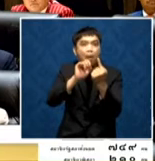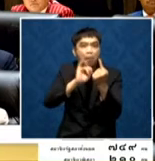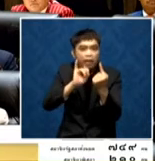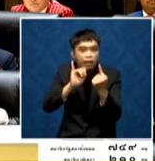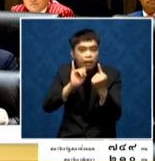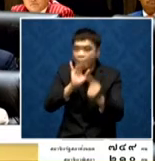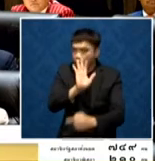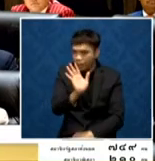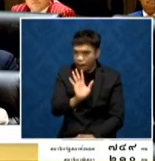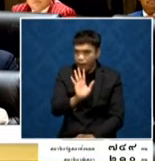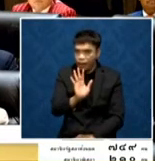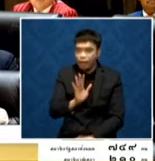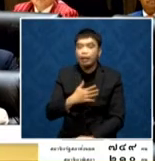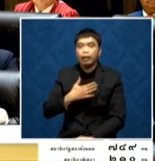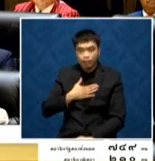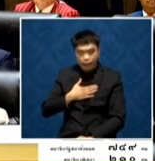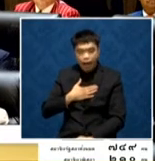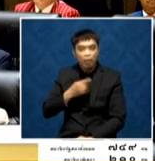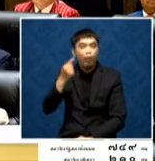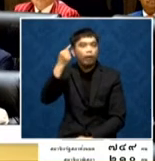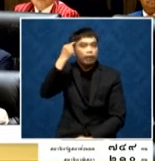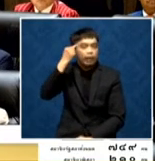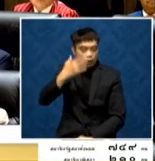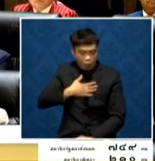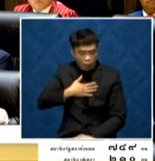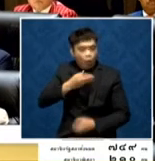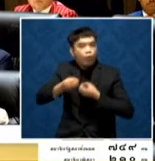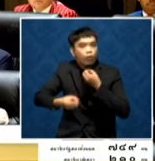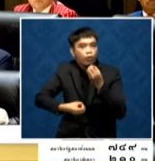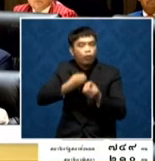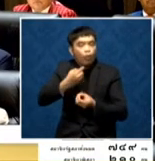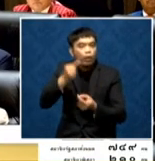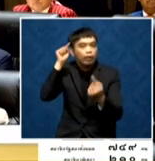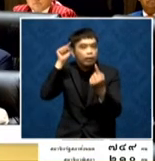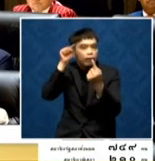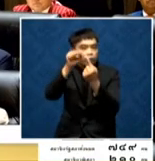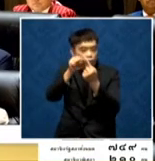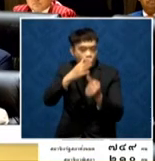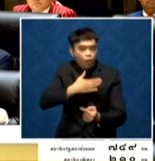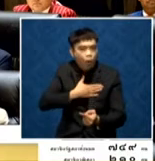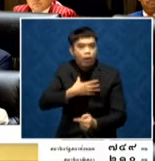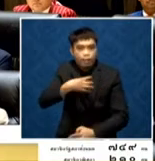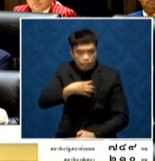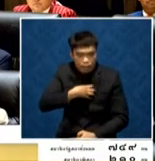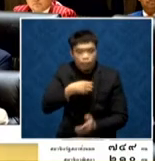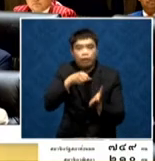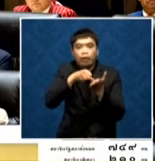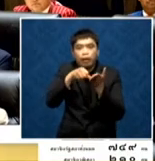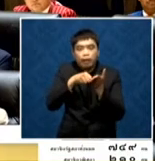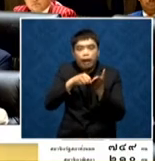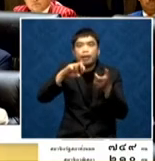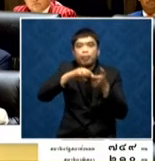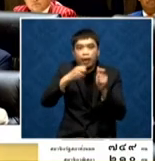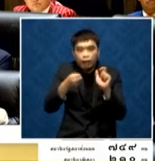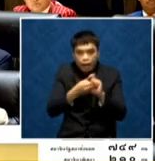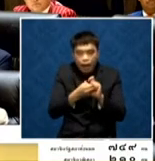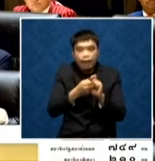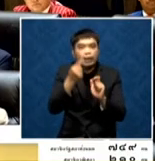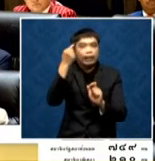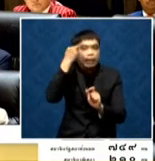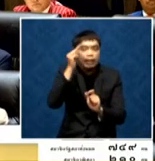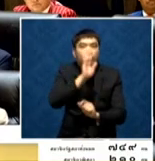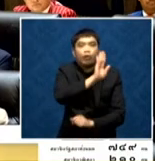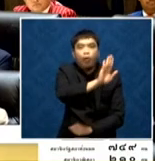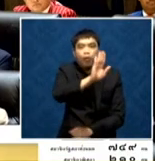มีเราไม่ได้สามารถประกัน 100% หรอก ครับ แต่ผมคิดว่ามันจะมีน้อยมากเพราะมันเตรียมใจกันมาหมดละ ครับครับ แต่ว่าคืออันนี้